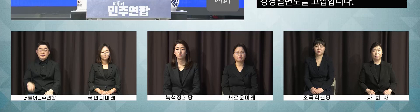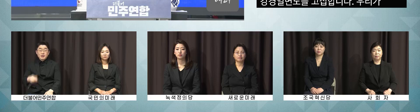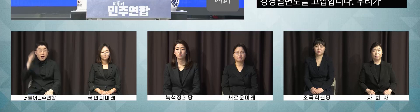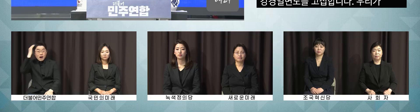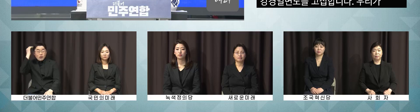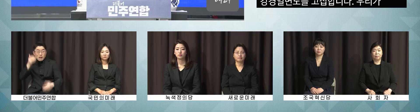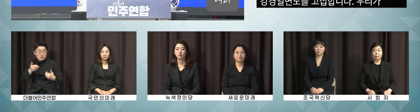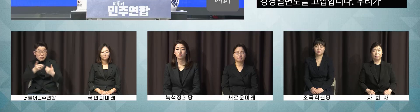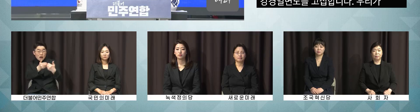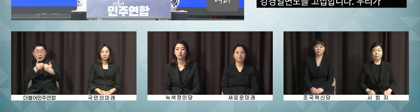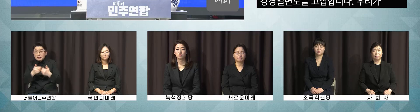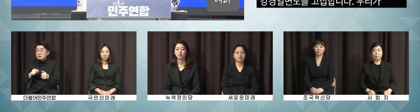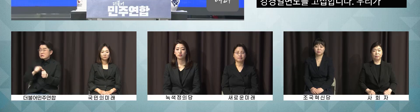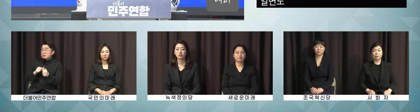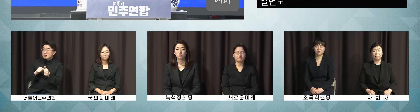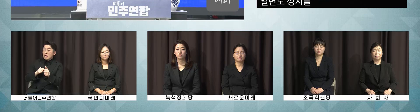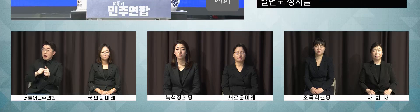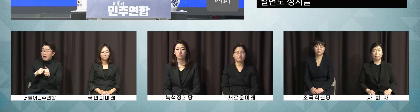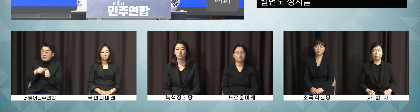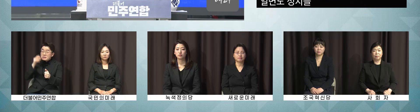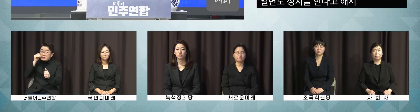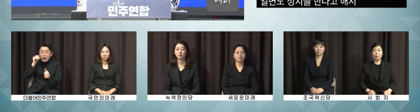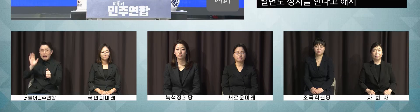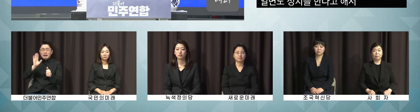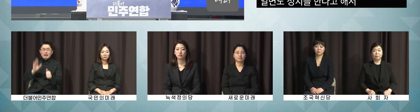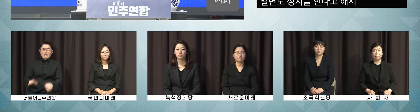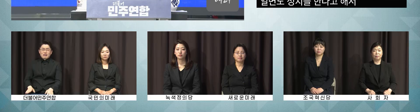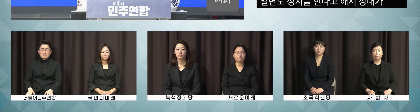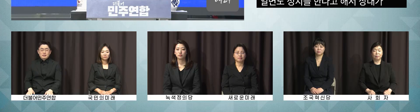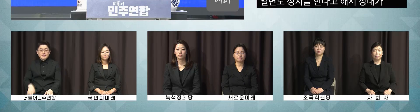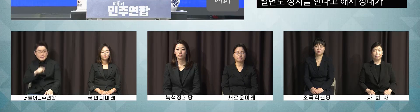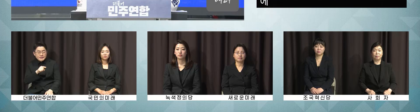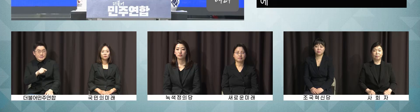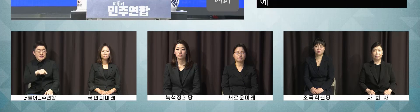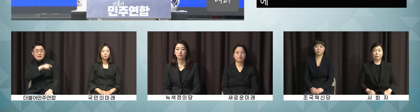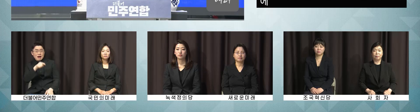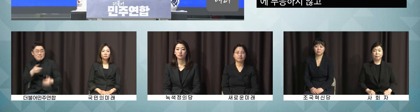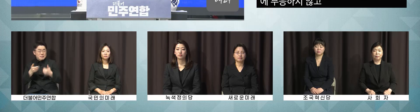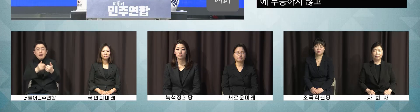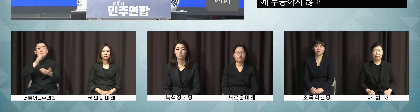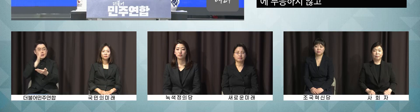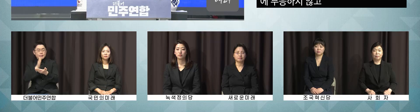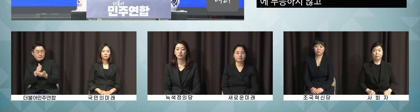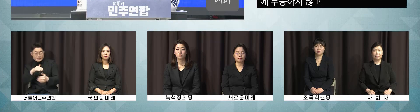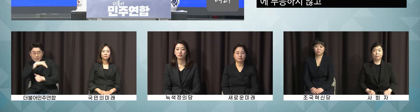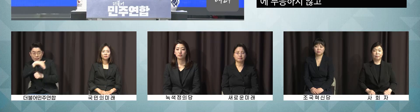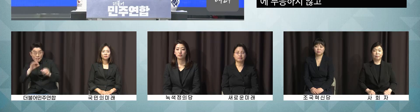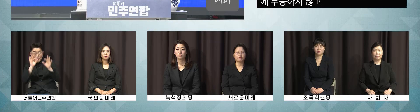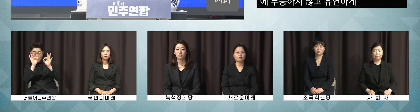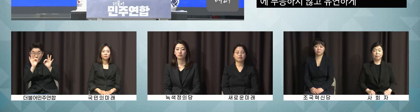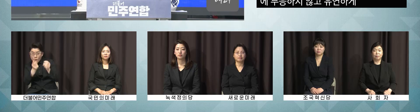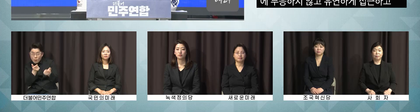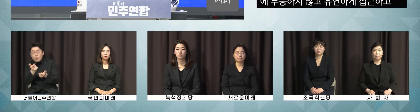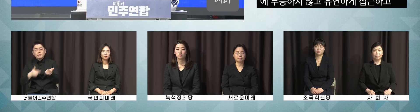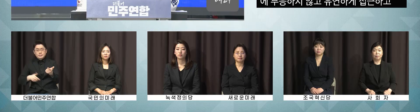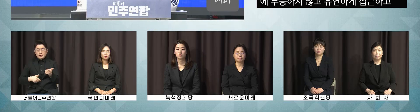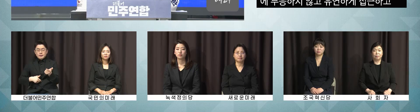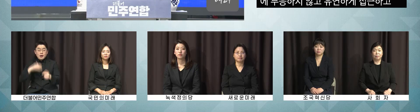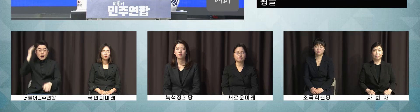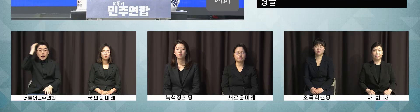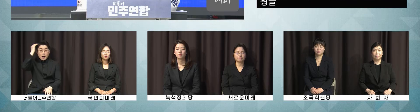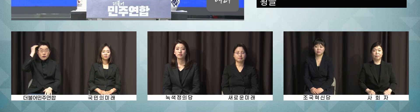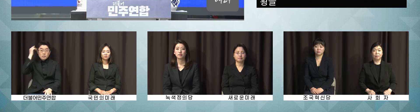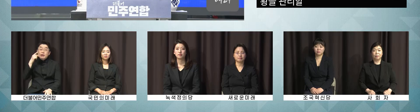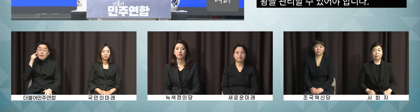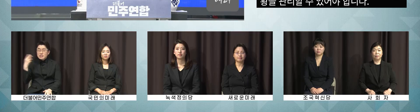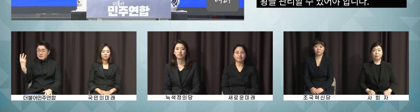그래서 상대가 거기에 부응하지는 않습니다. 유연하게 접근해야 합니다. 상황을 관리할 수 있어야 합니다. 한미일 동맹을